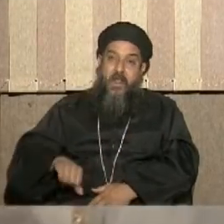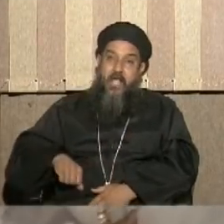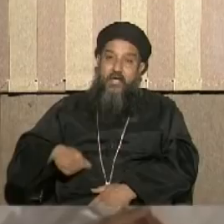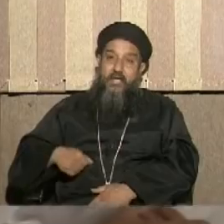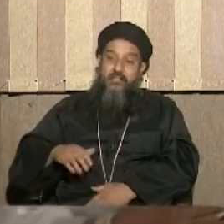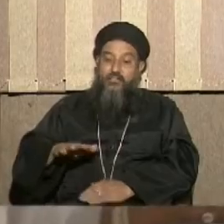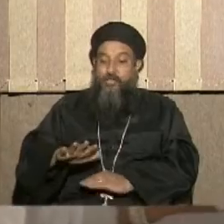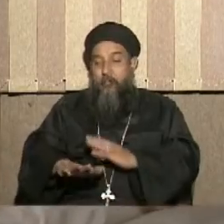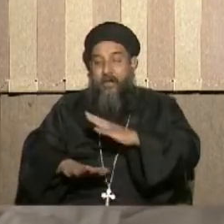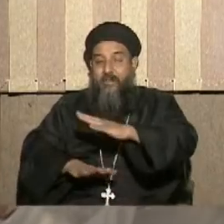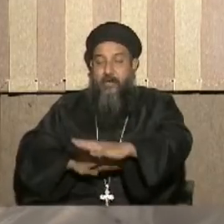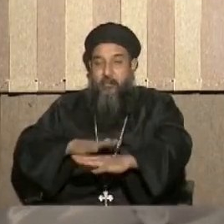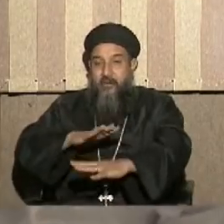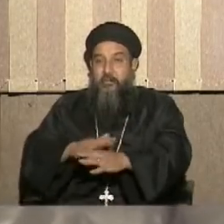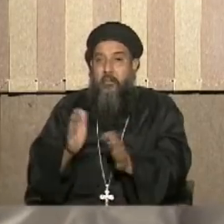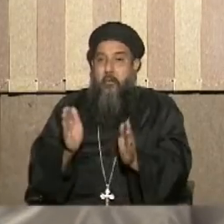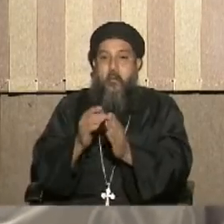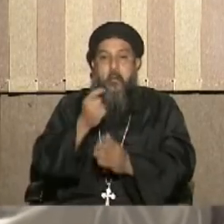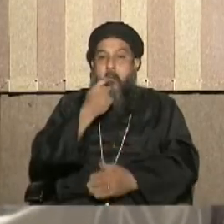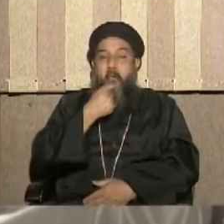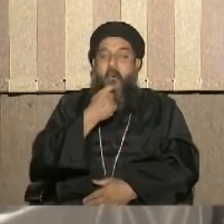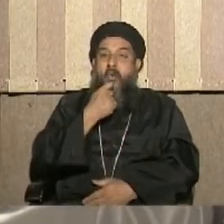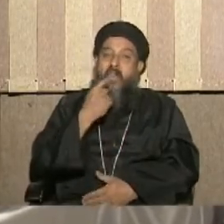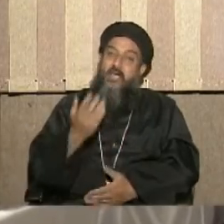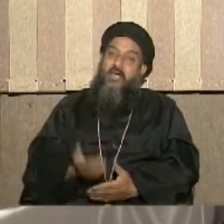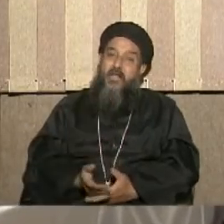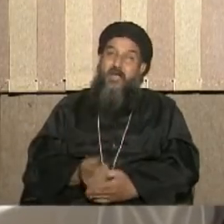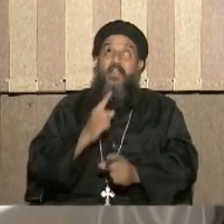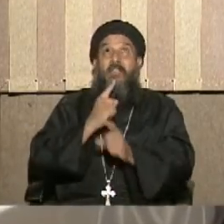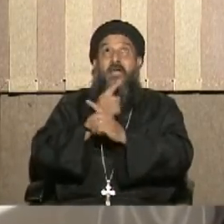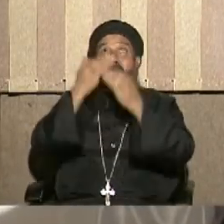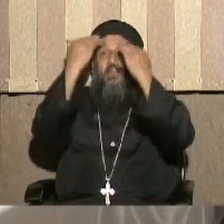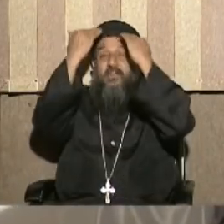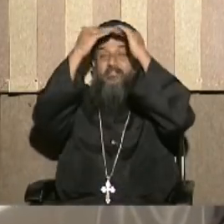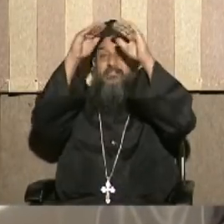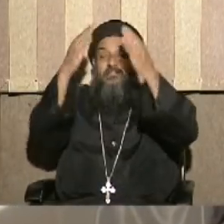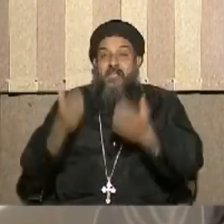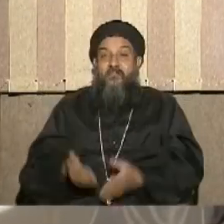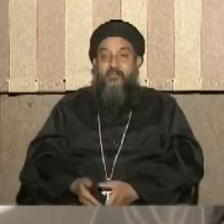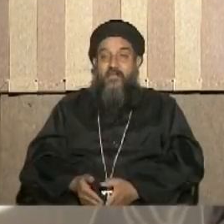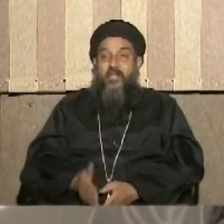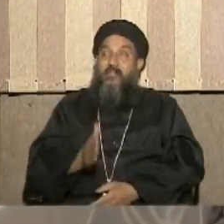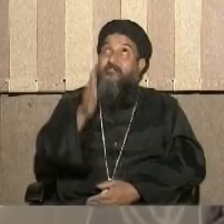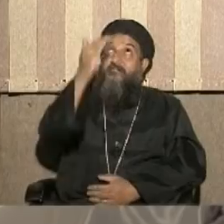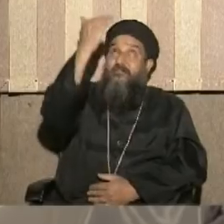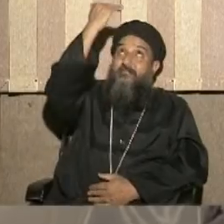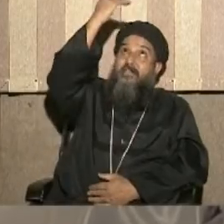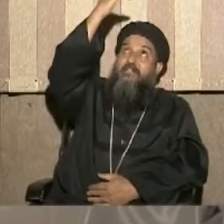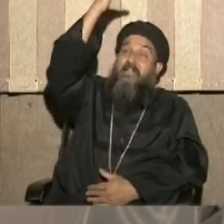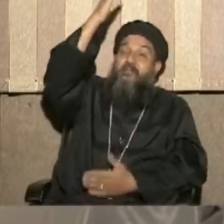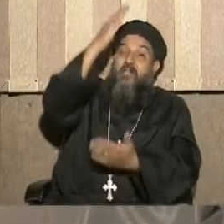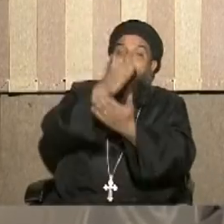الحياة أشبر على الأرض وتنتهي ونتقابل كلنا في السماء في الأبدية.